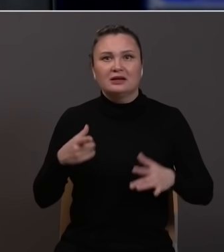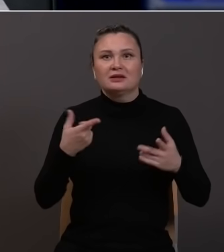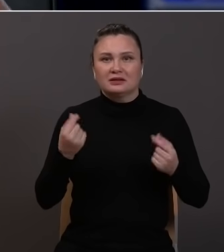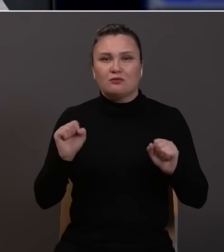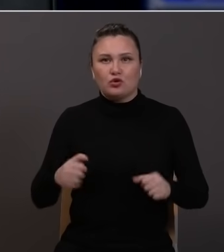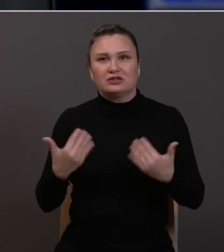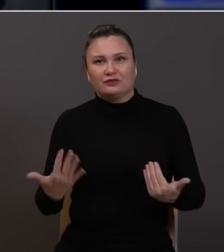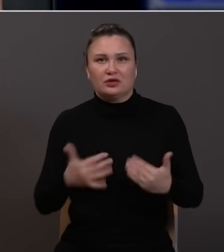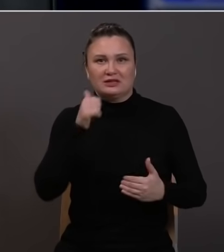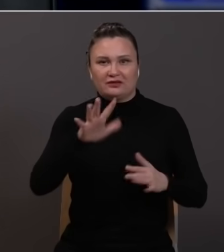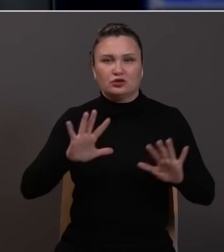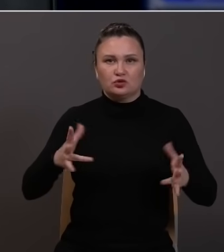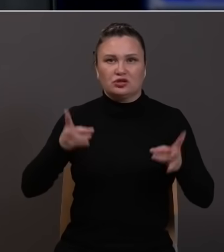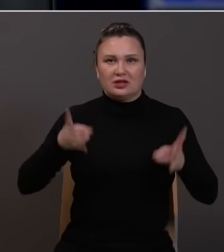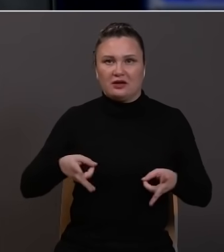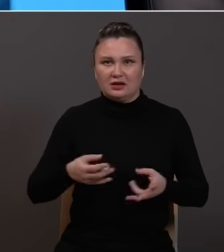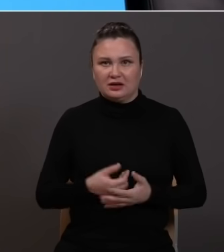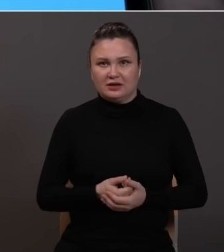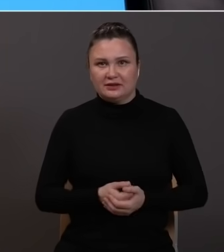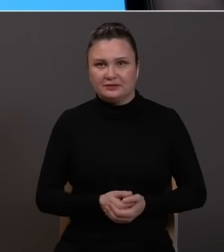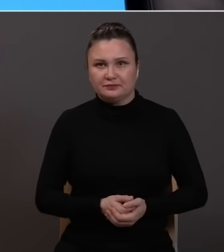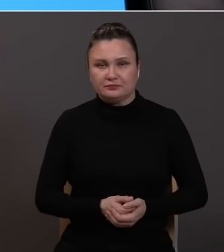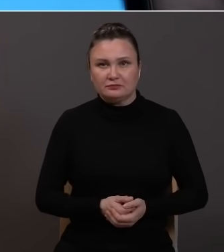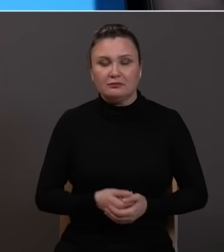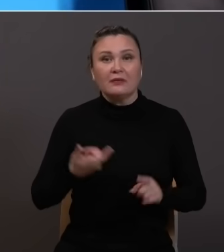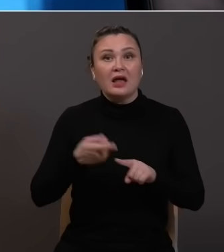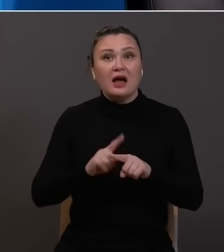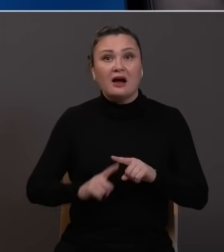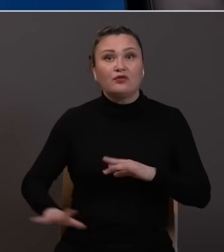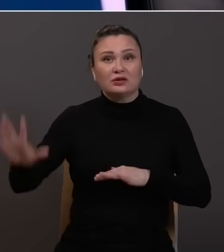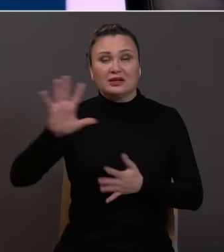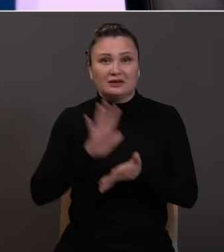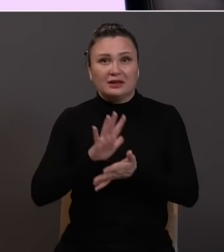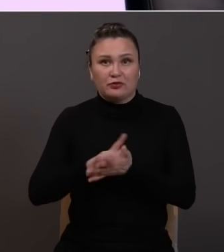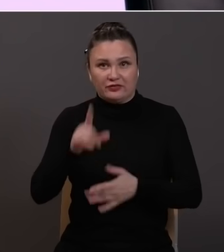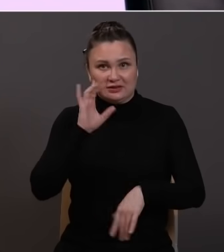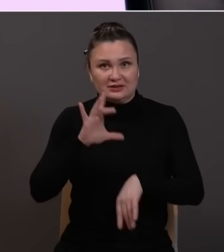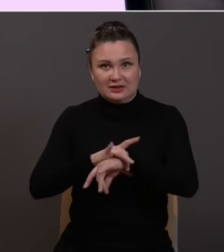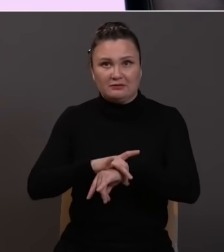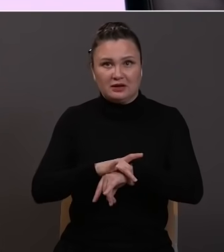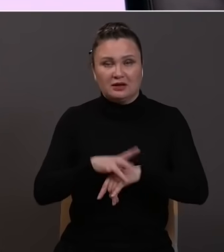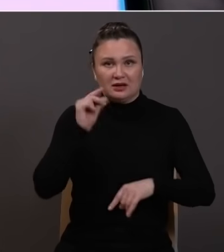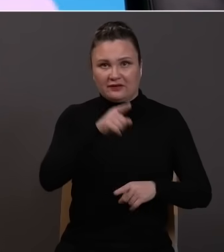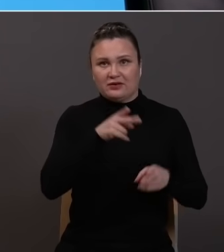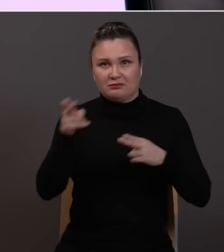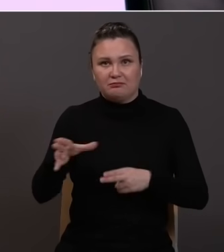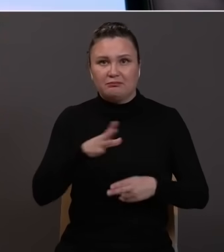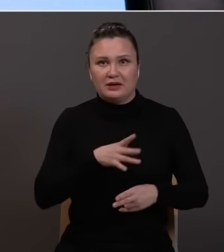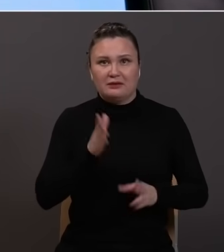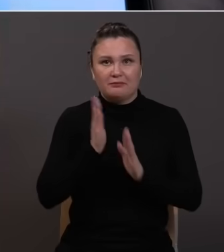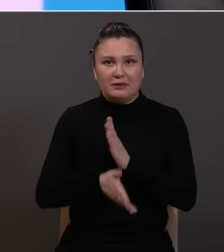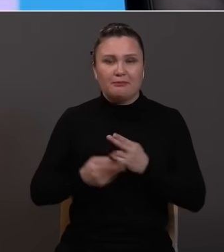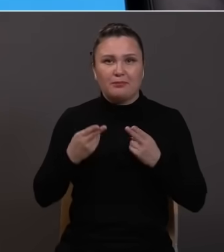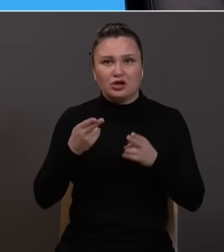сегодня или завтра случиться. Эта арктическая неприбранность, она бросилась вам в глаза, когда вы там были, уже